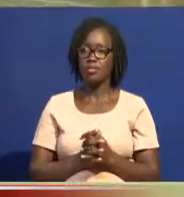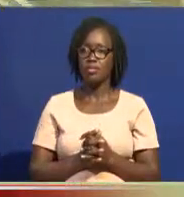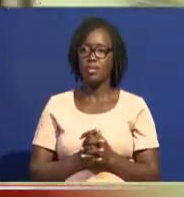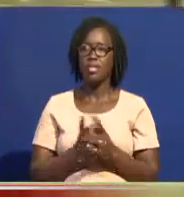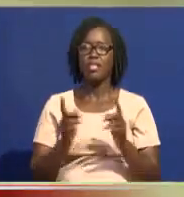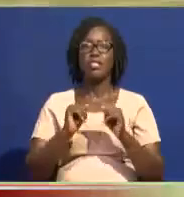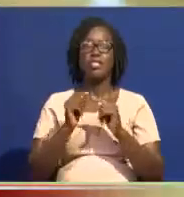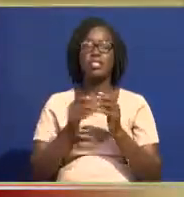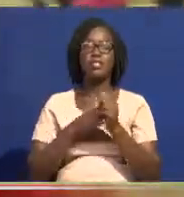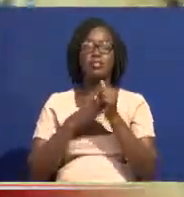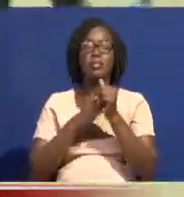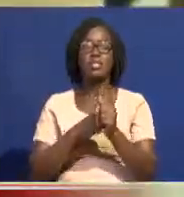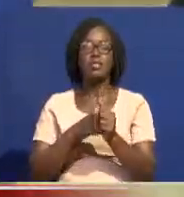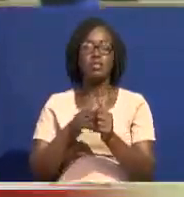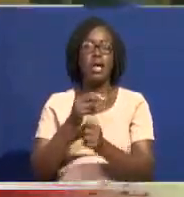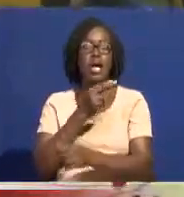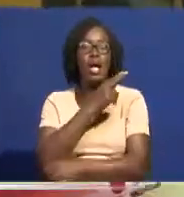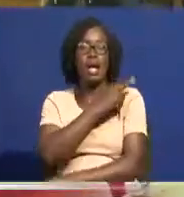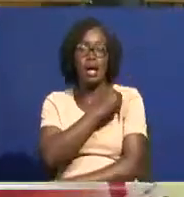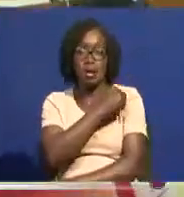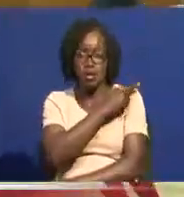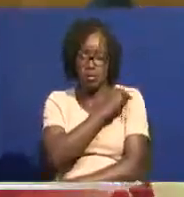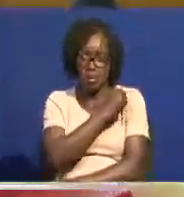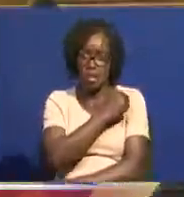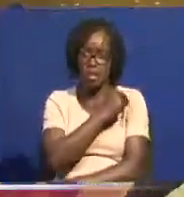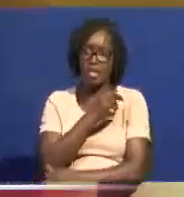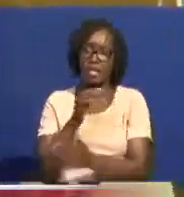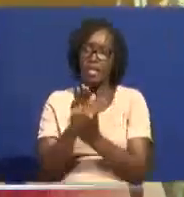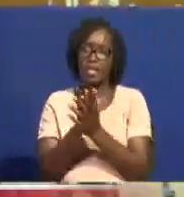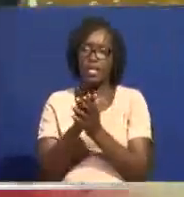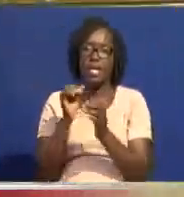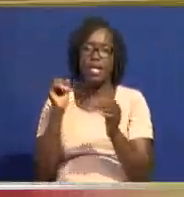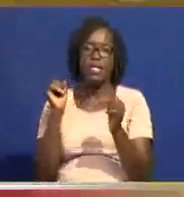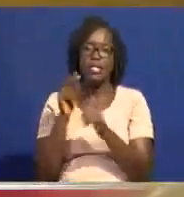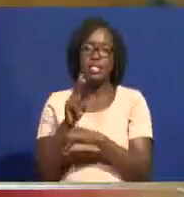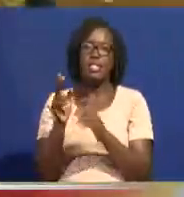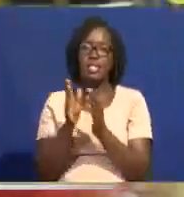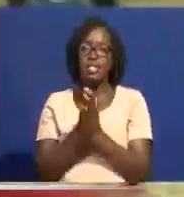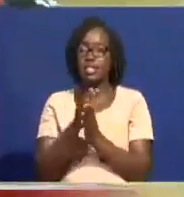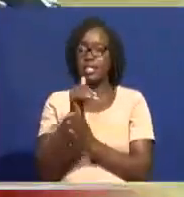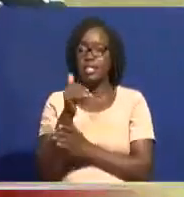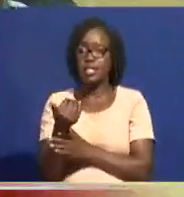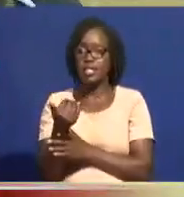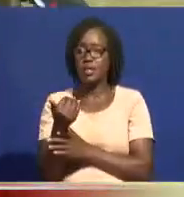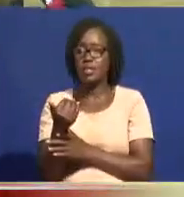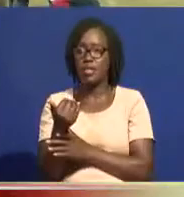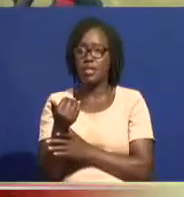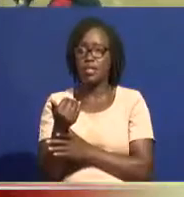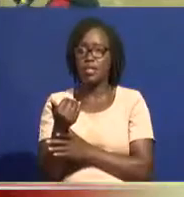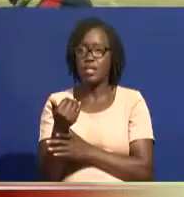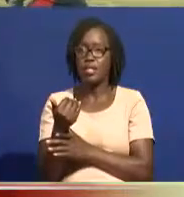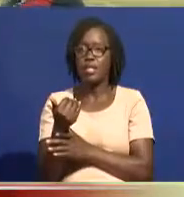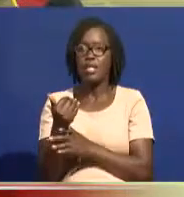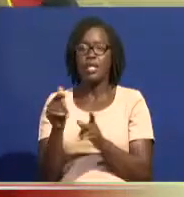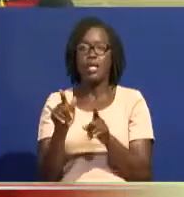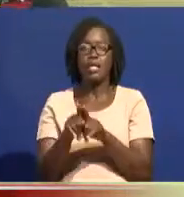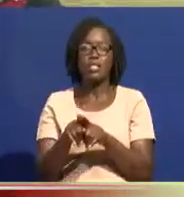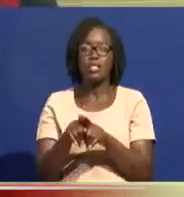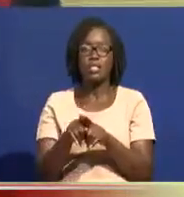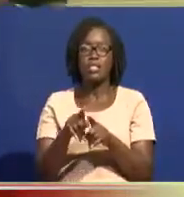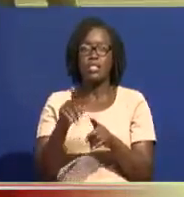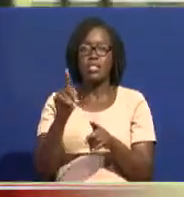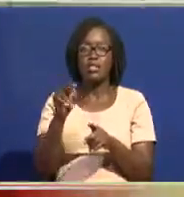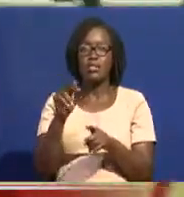Timu hiyo itaongozwa na nahodha Masi Moim katika safu ya washambulizi pamoja na Julian Namutira na Jemaima Siangu, huku Agripina